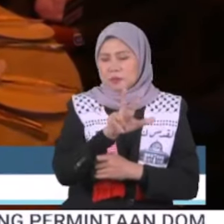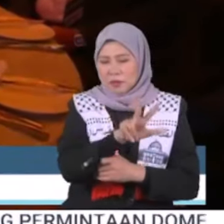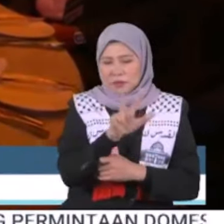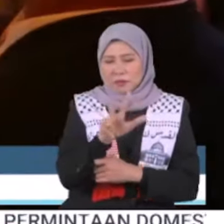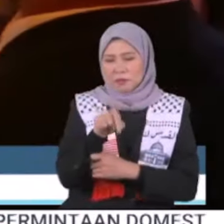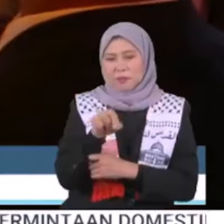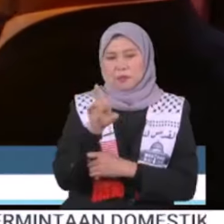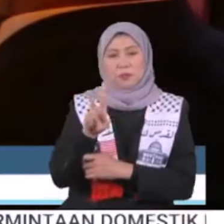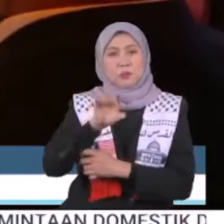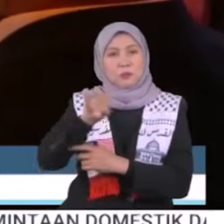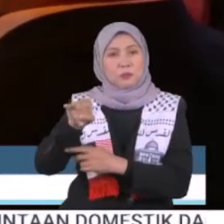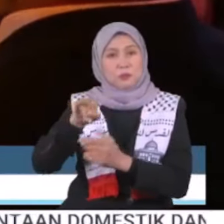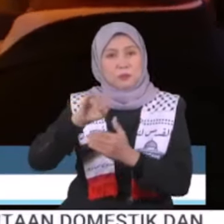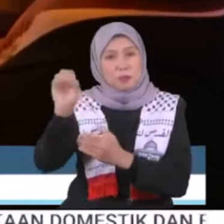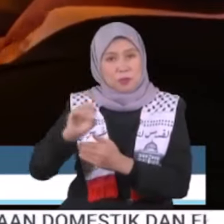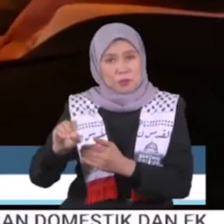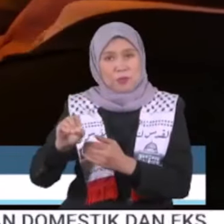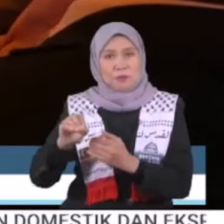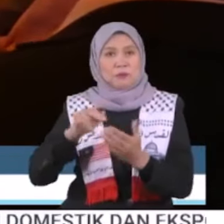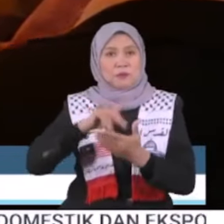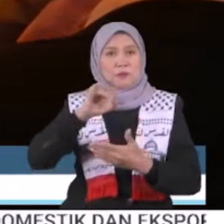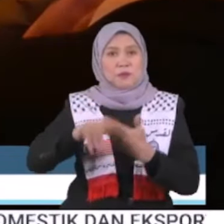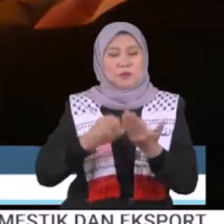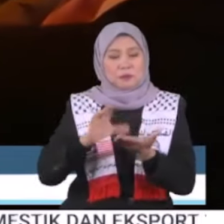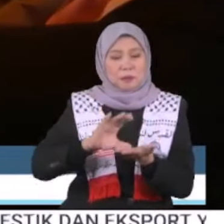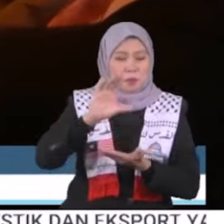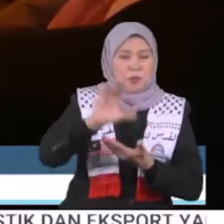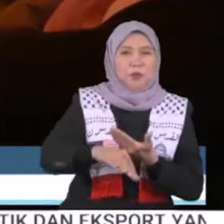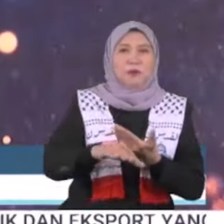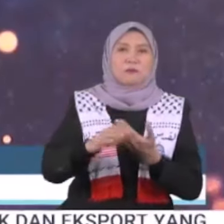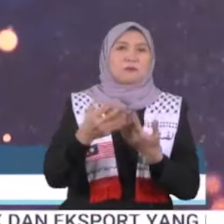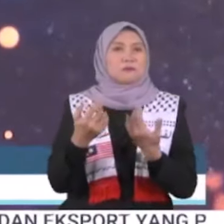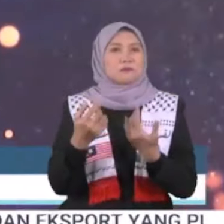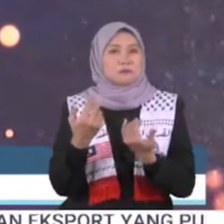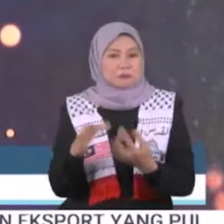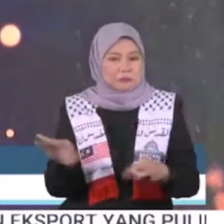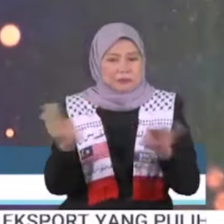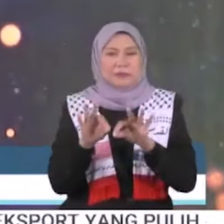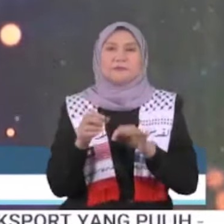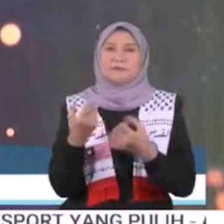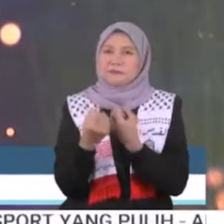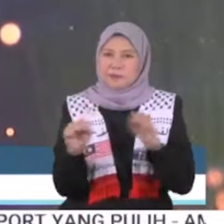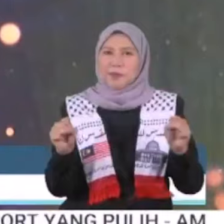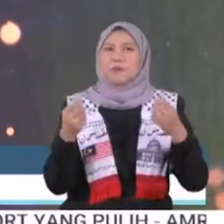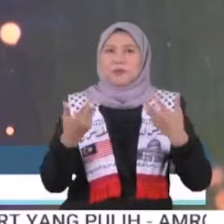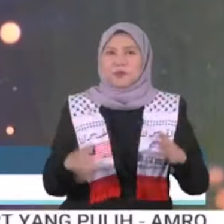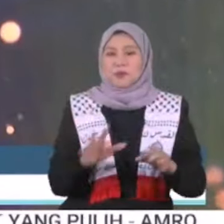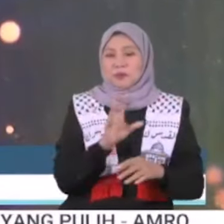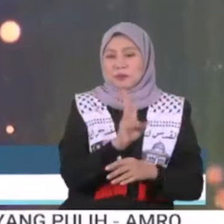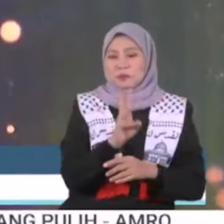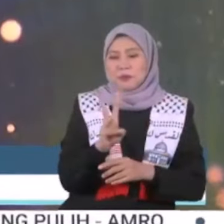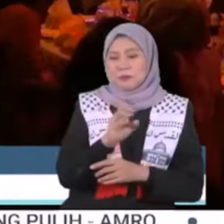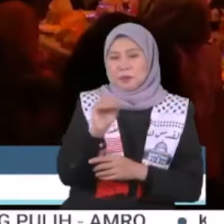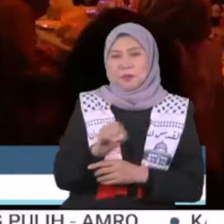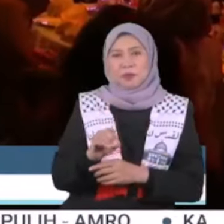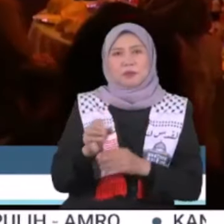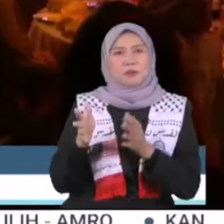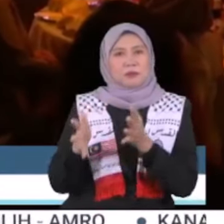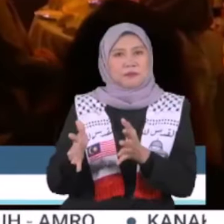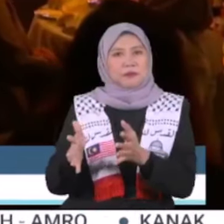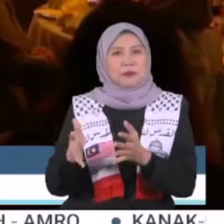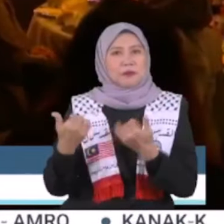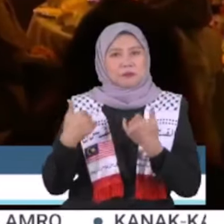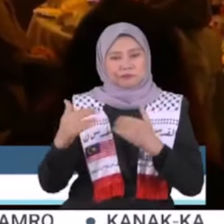33.7% daripada projek pelaburan dan inisiatif utama telah disiapkan. 66% berbaki berada pada